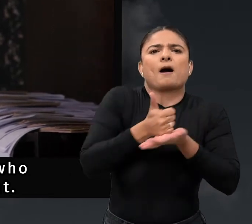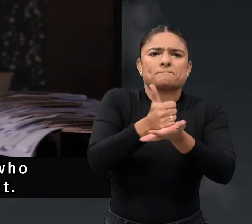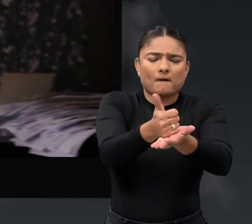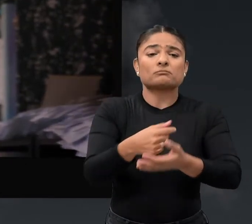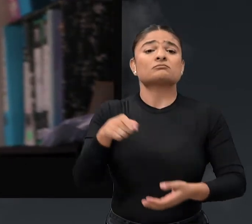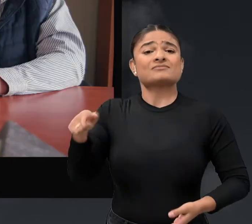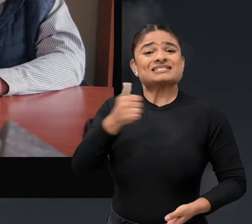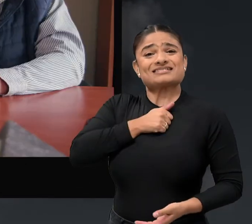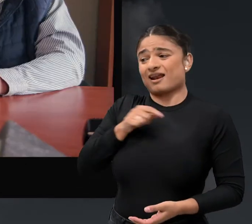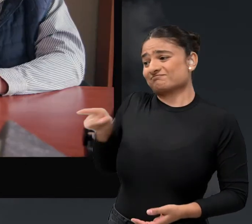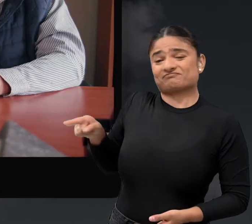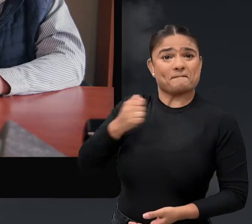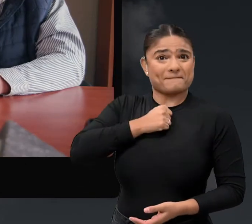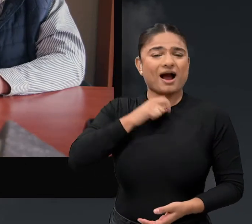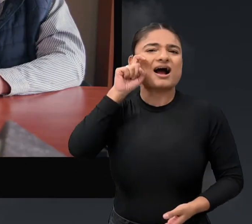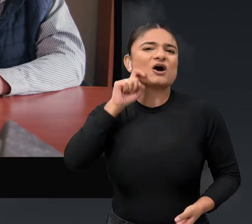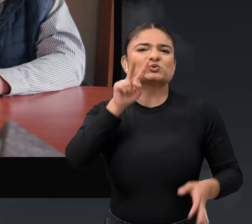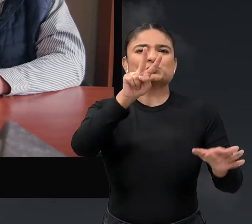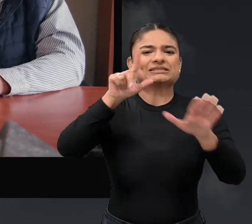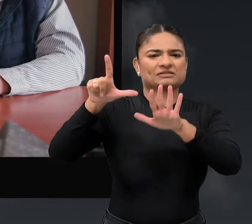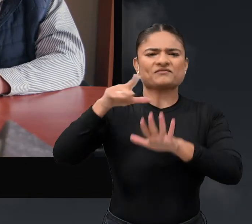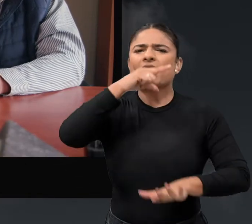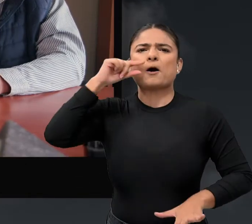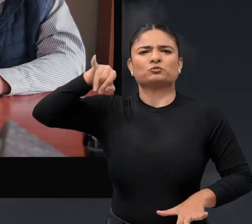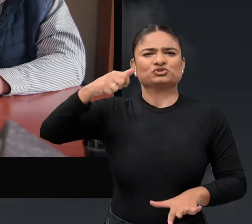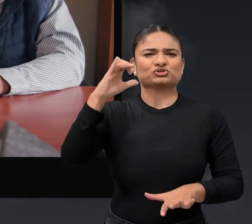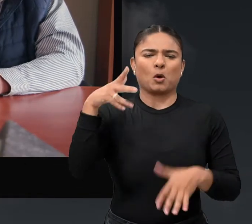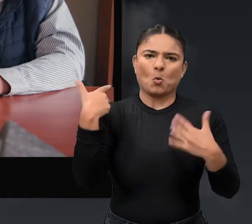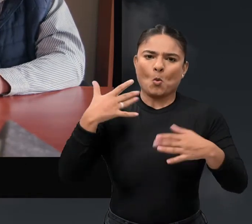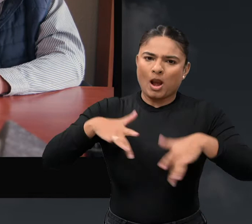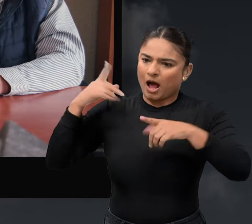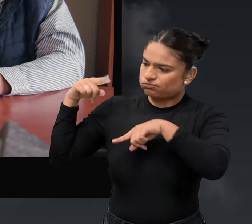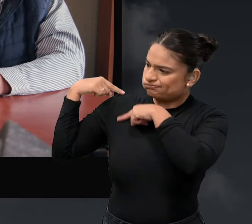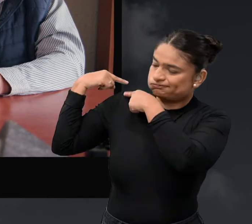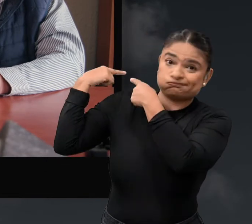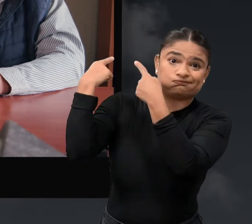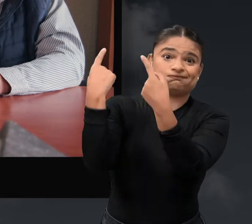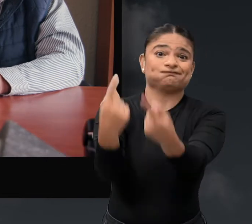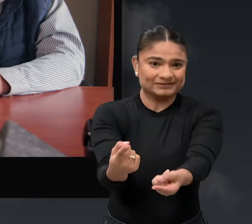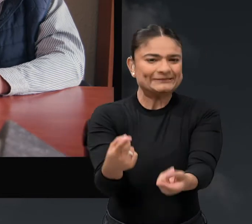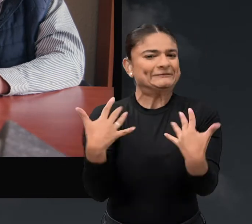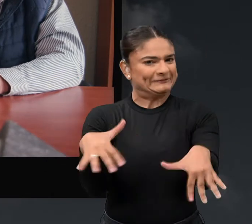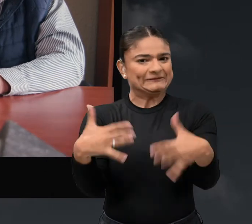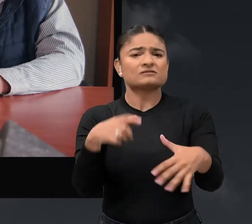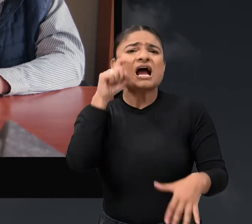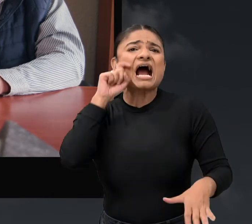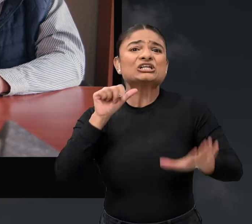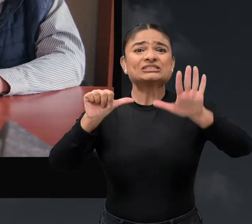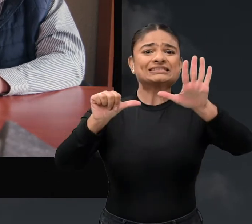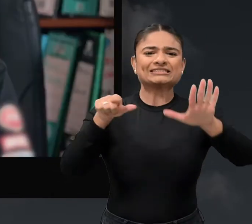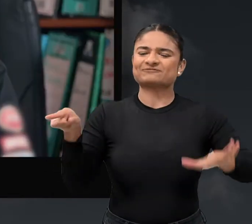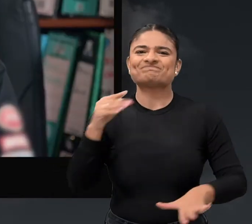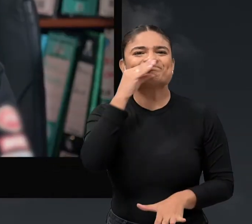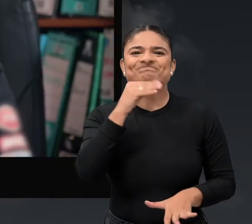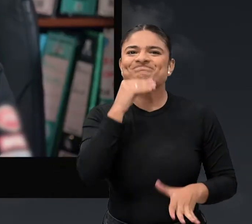wat gestremd is. Ek het ook 'n seun van 27, ou Jaco, hy sit hier langs my. Ons het 'n baie lank pad saam met ou Jaco gestap vandat hy op 6 jarige oud